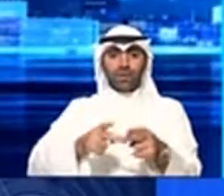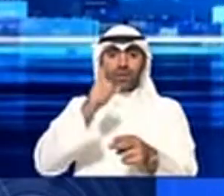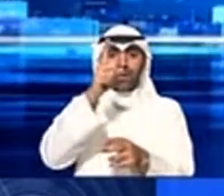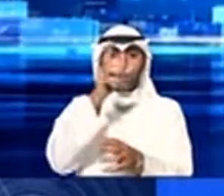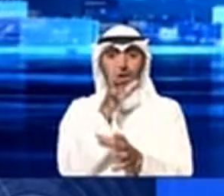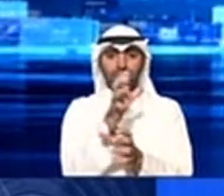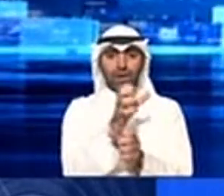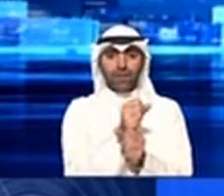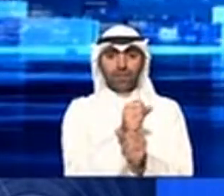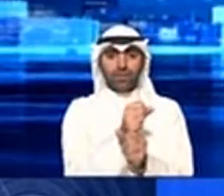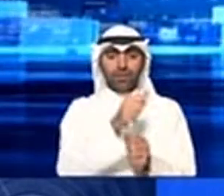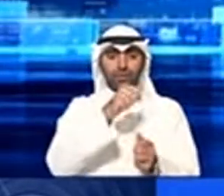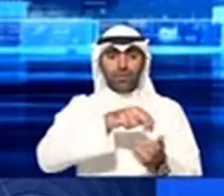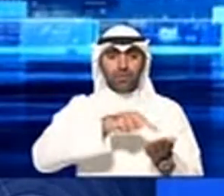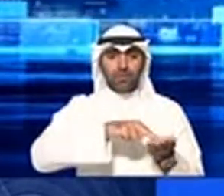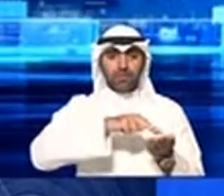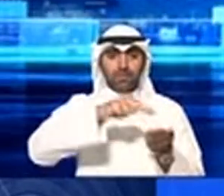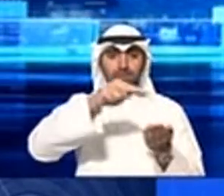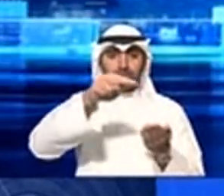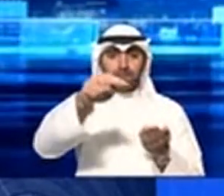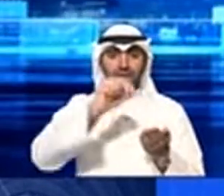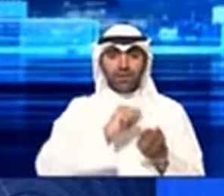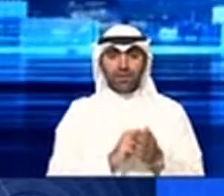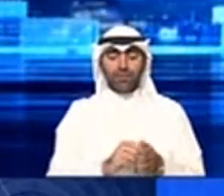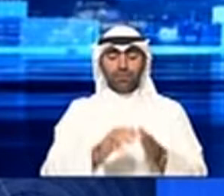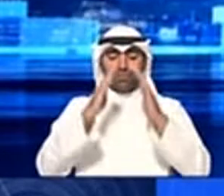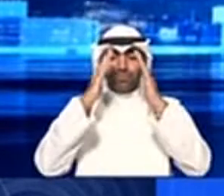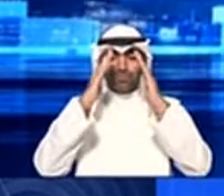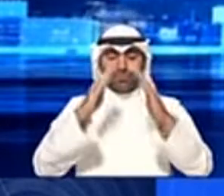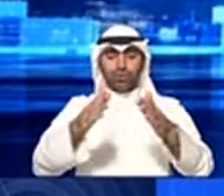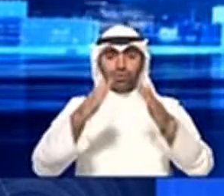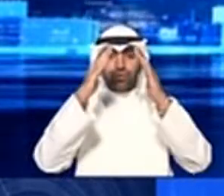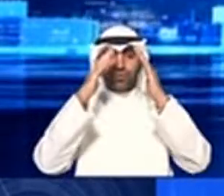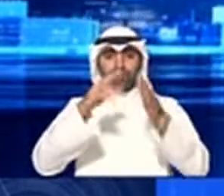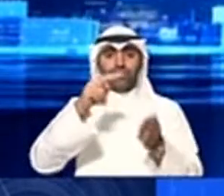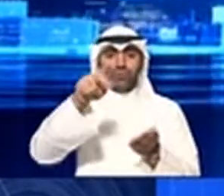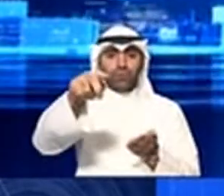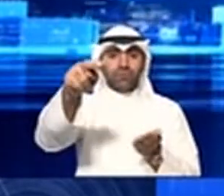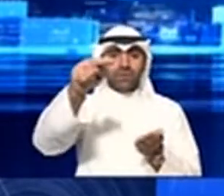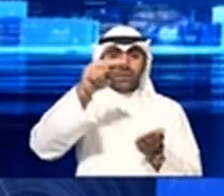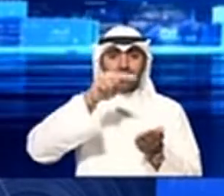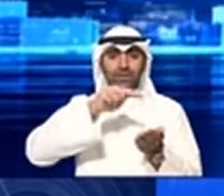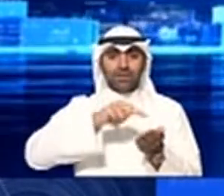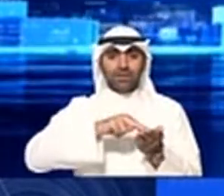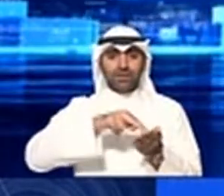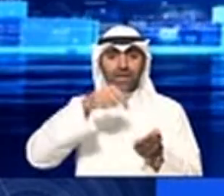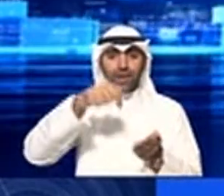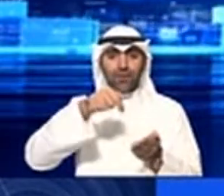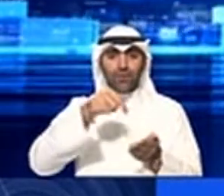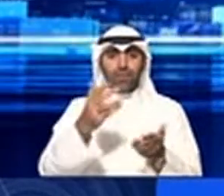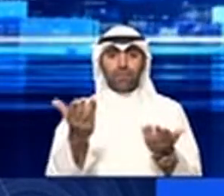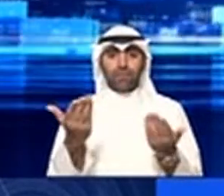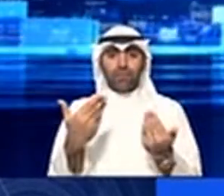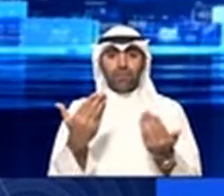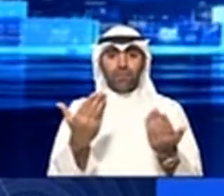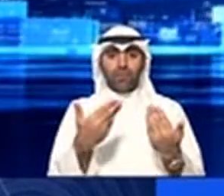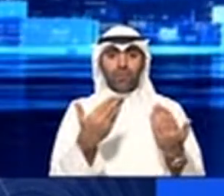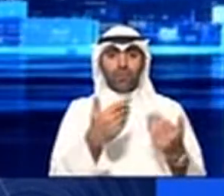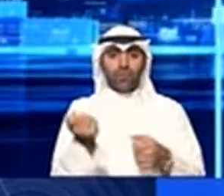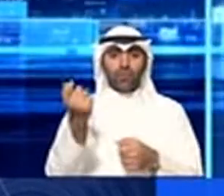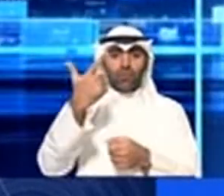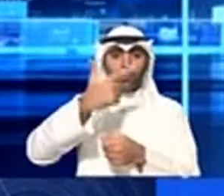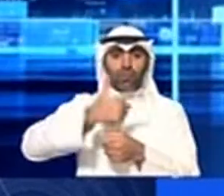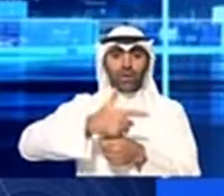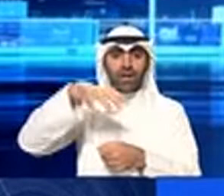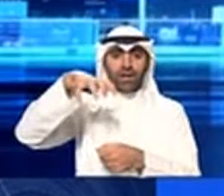الصباح حفظه الله ورعاه ببرقية شكر جوابية لأخيه صاحب السمو الملكي الأمير خليفة بن سلمان